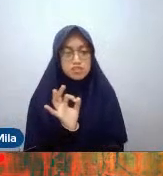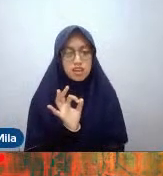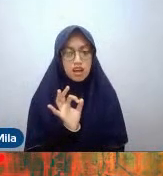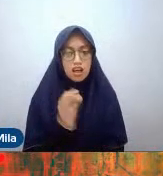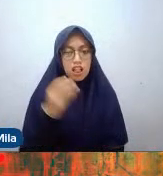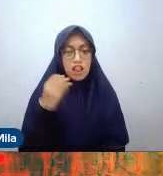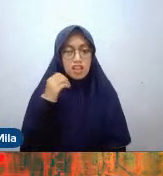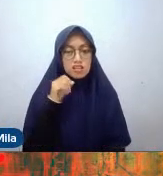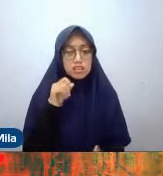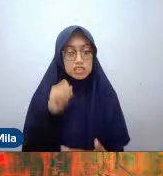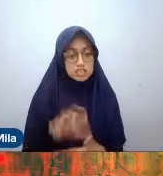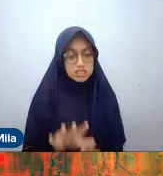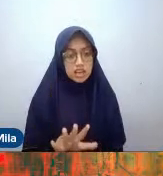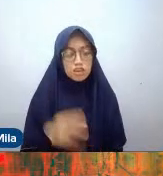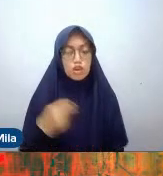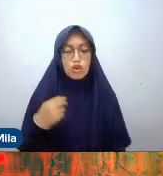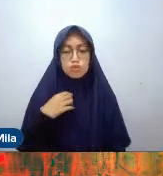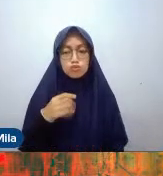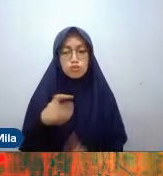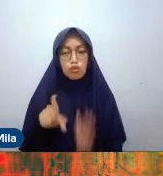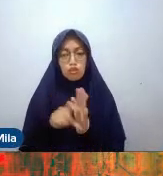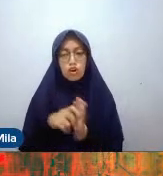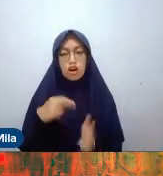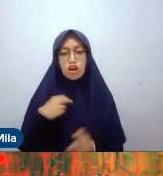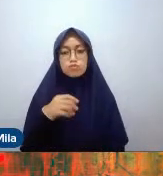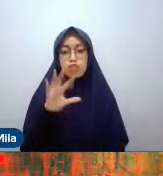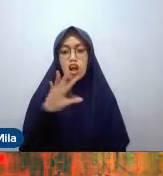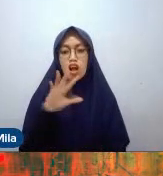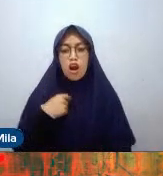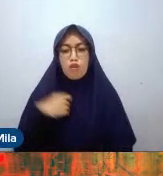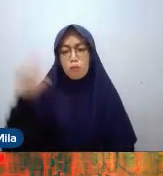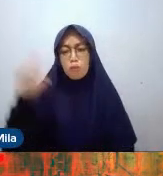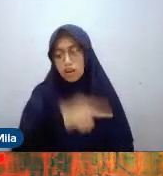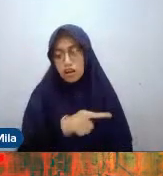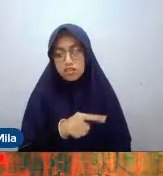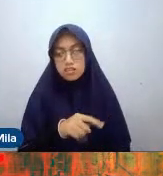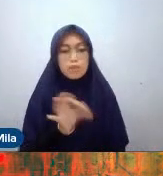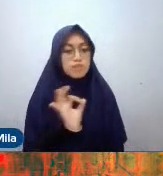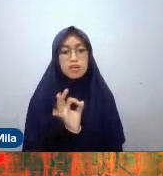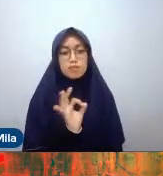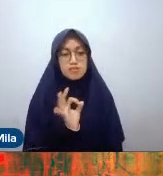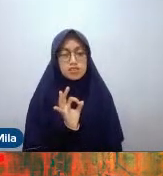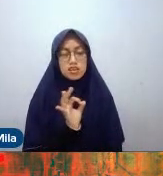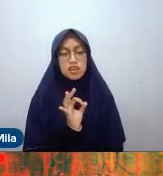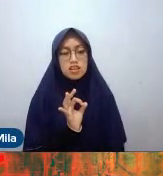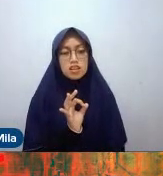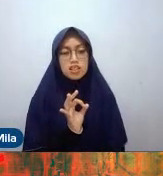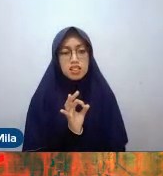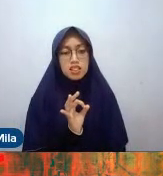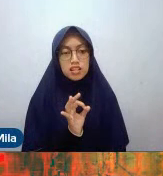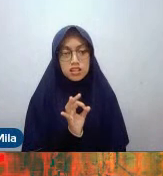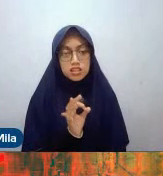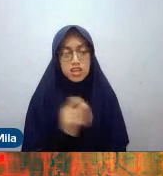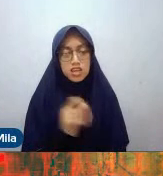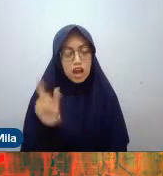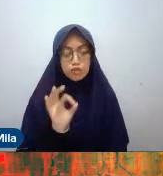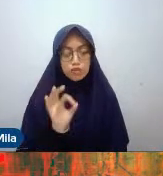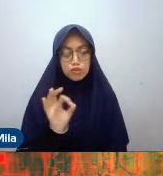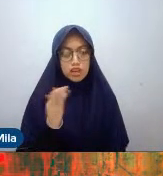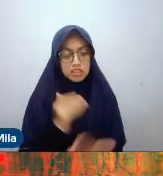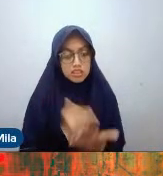mungkin mengutarakan saya marah seperti itu. Jadi sifatnya mungkin lebih ke emosi yang belum terstruktur. Jadi mungkin